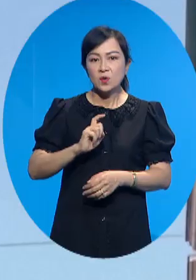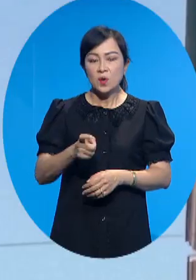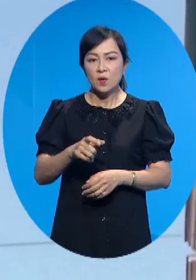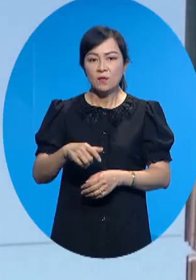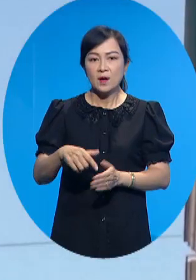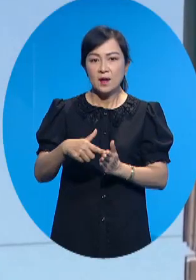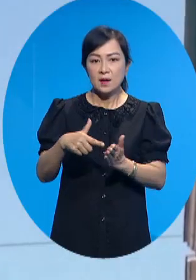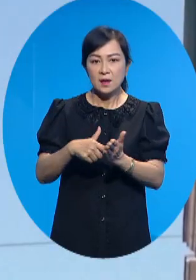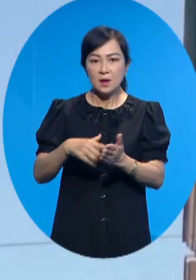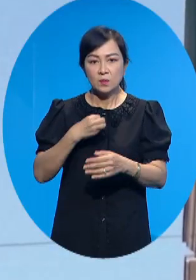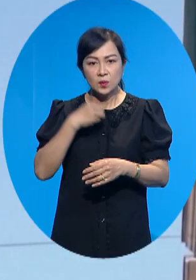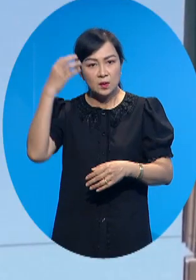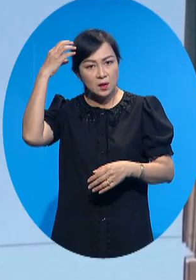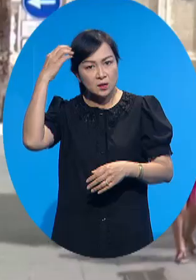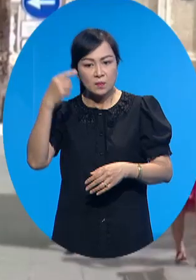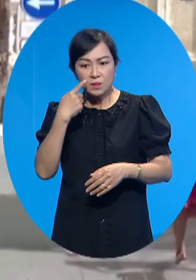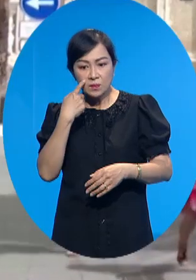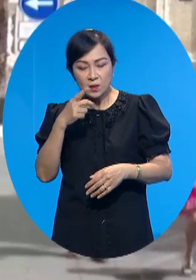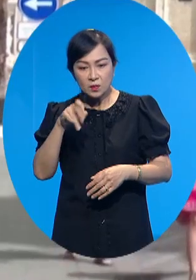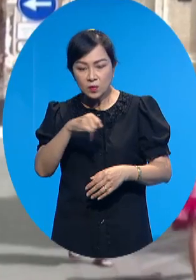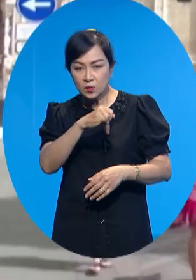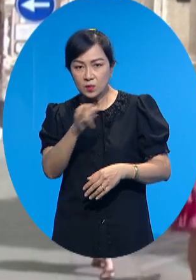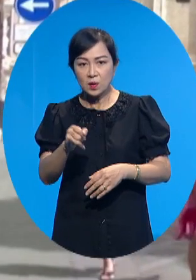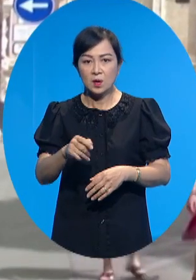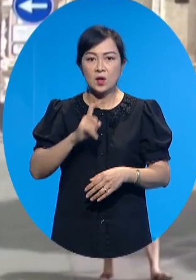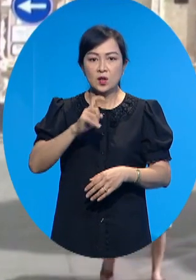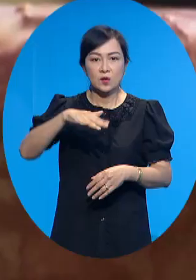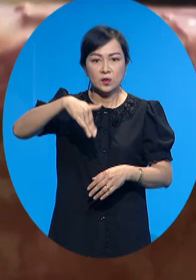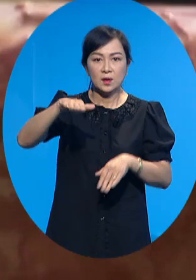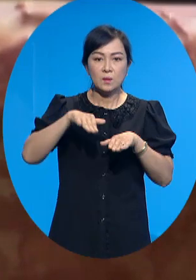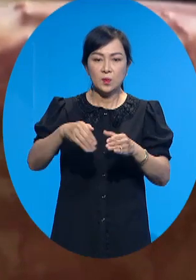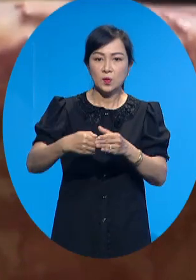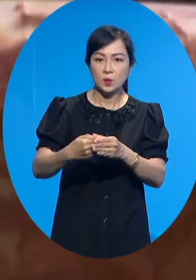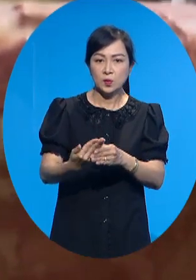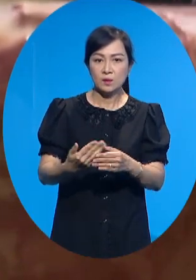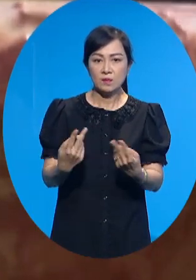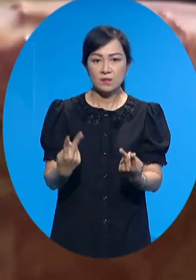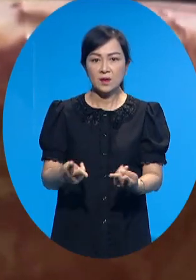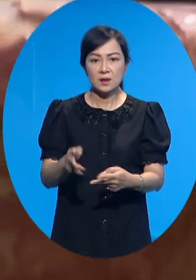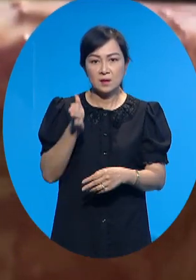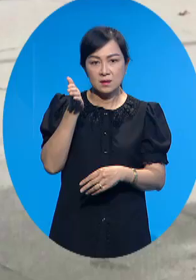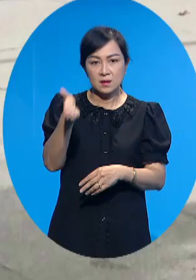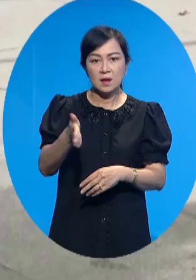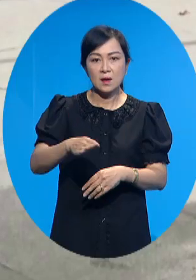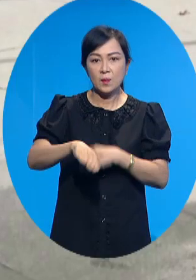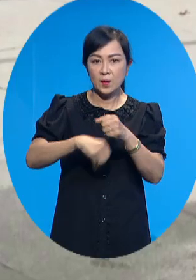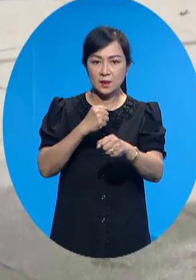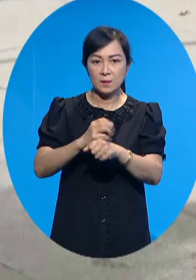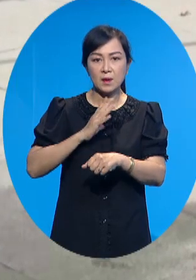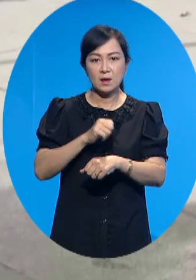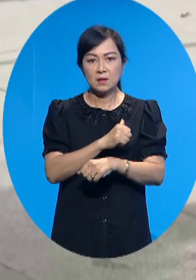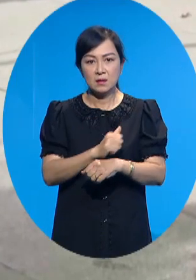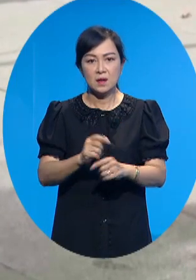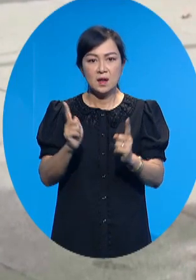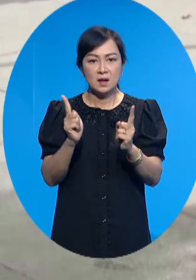tần suất. Chúng tôi đã ghi nhận những dấu hiệu rõ ràng rằng nhiệt độ sẽ tăng trong mùa xuân. Và như vậy, trong tương lai, mỗi năm, con người sẽ